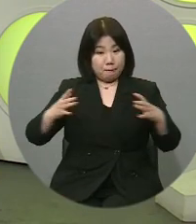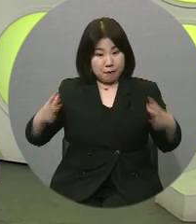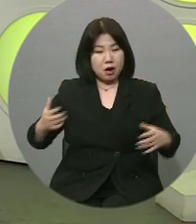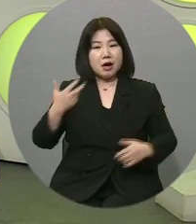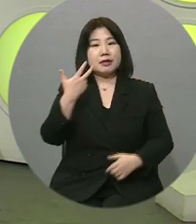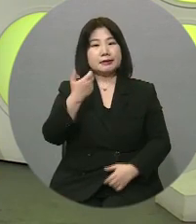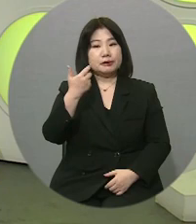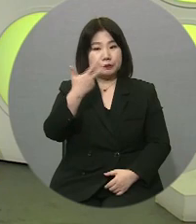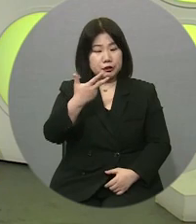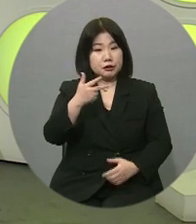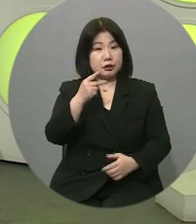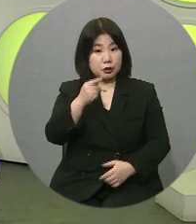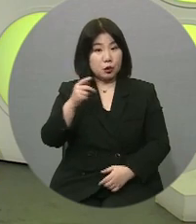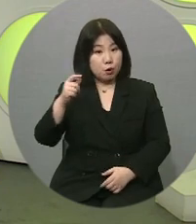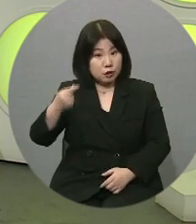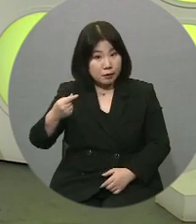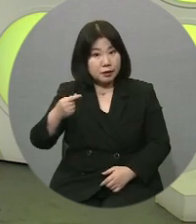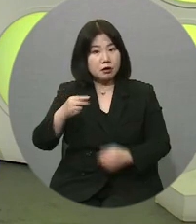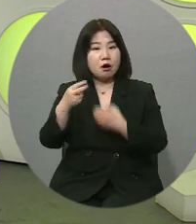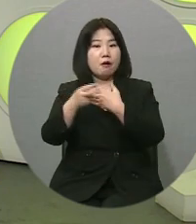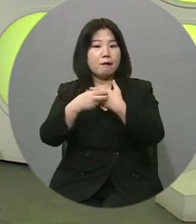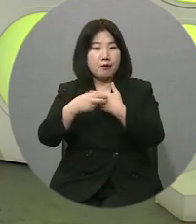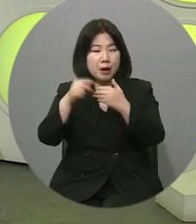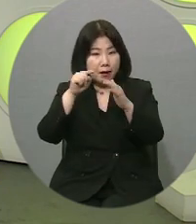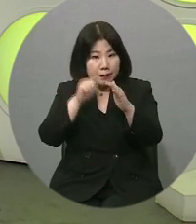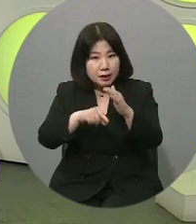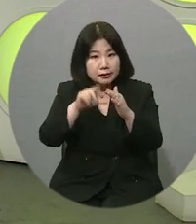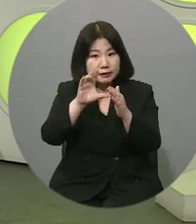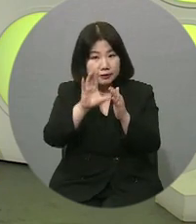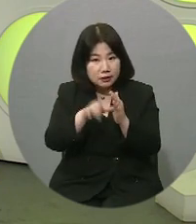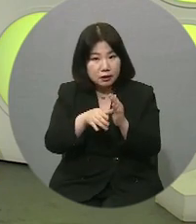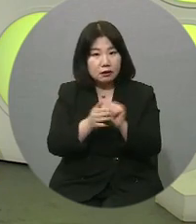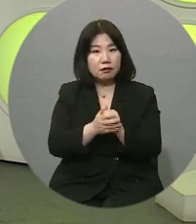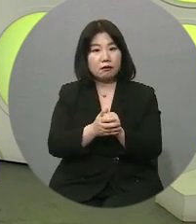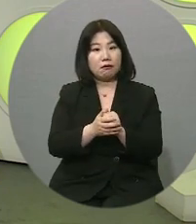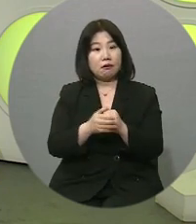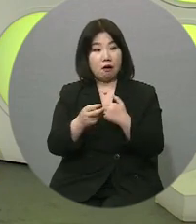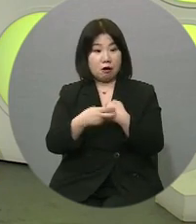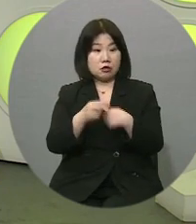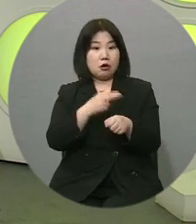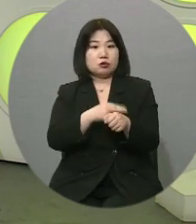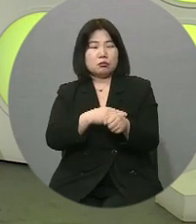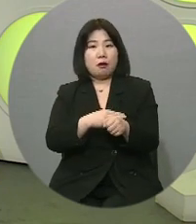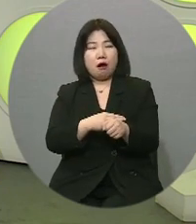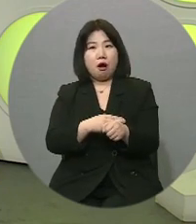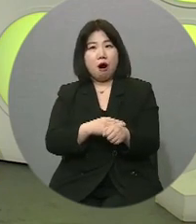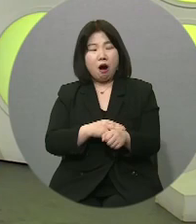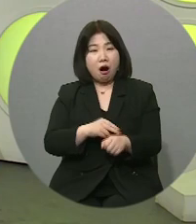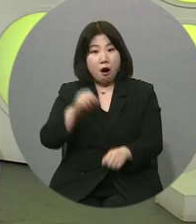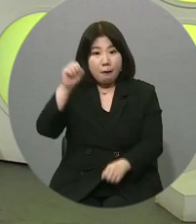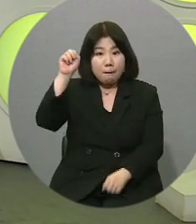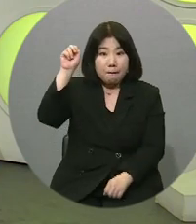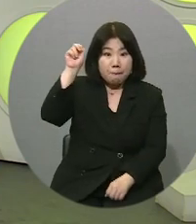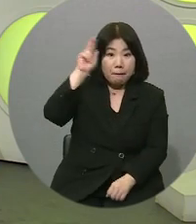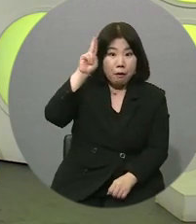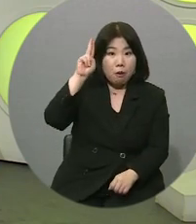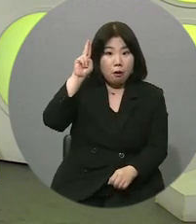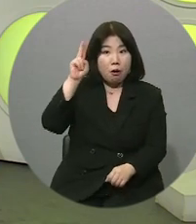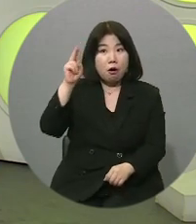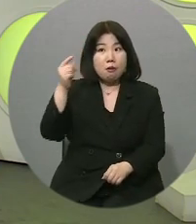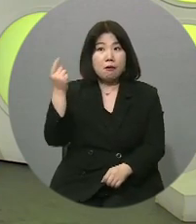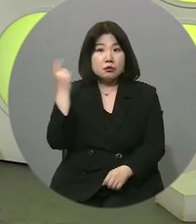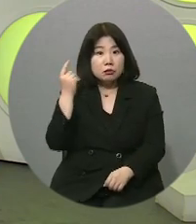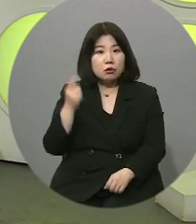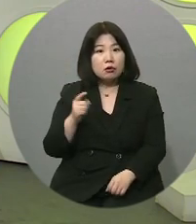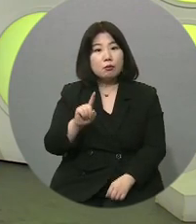77kg의 상태에서 다시 병원을 찾았을 때 의료진으로부터 뜻밖의 소식을 접하게 됐습니다.